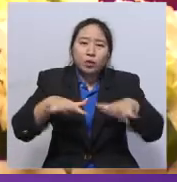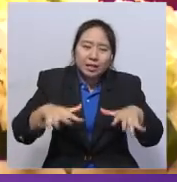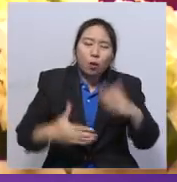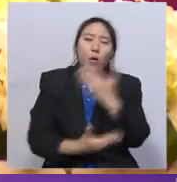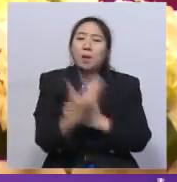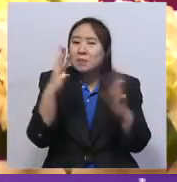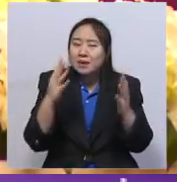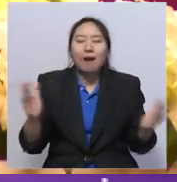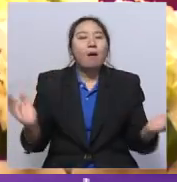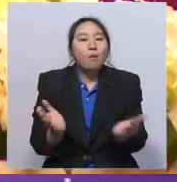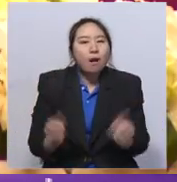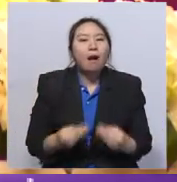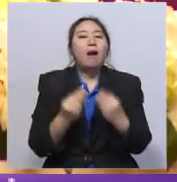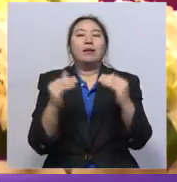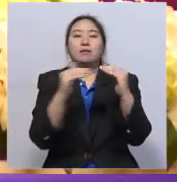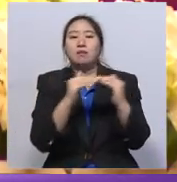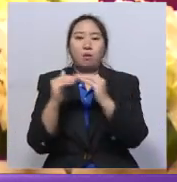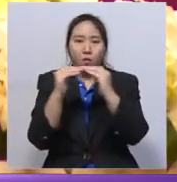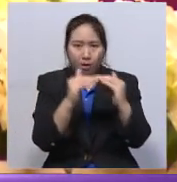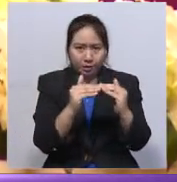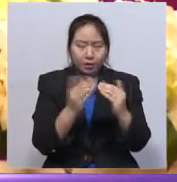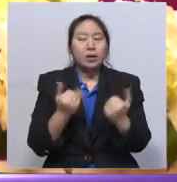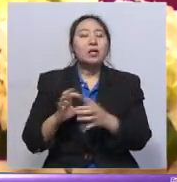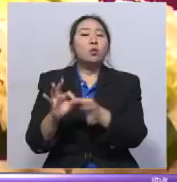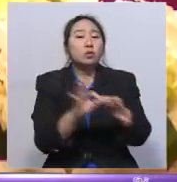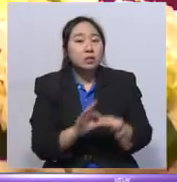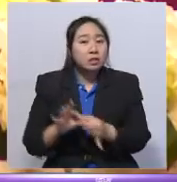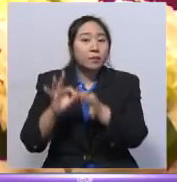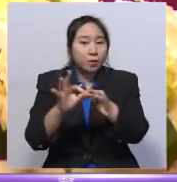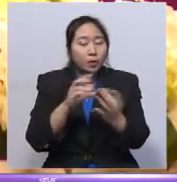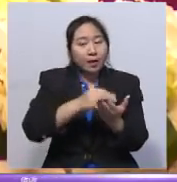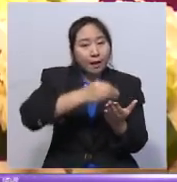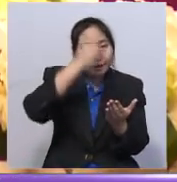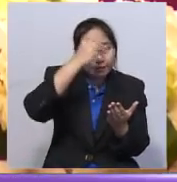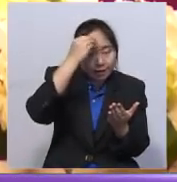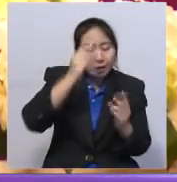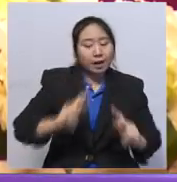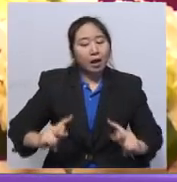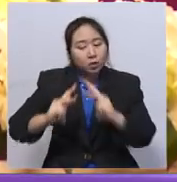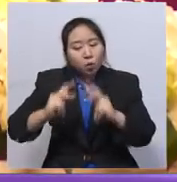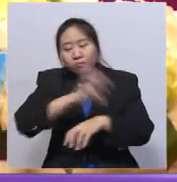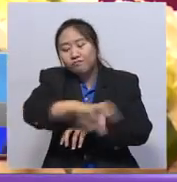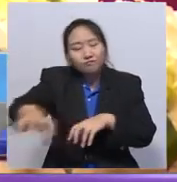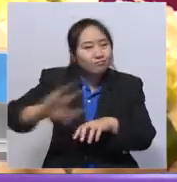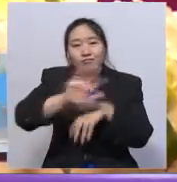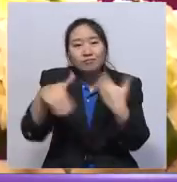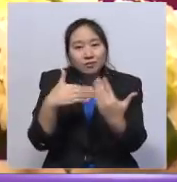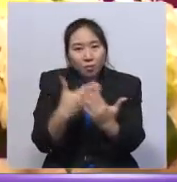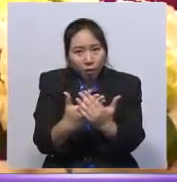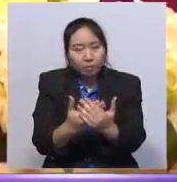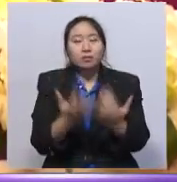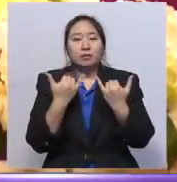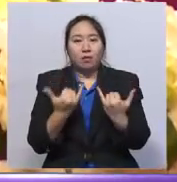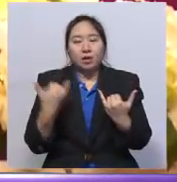ให้มีโอกาสเท่าเทียมตรงนี้ก็คือส่วนที่จะต้องเชื่อมโยงกันทั้งในส่วนของการศึกษาและทุกกระทรวงนะครับซึ่งในปัจจุบันเนี่ยก็